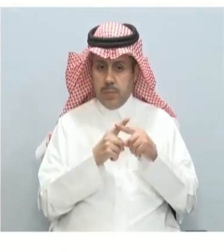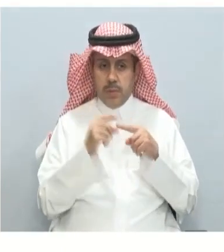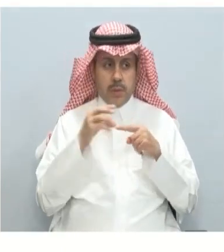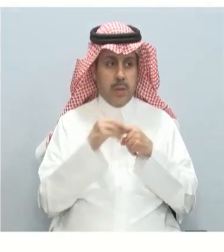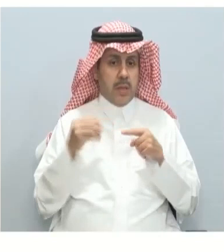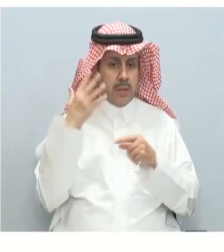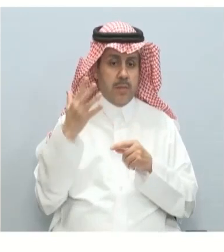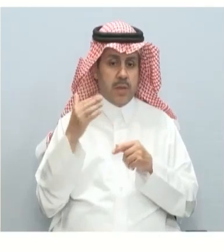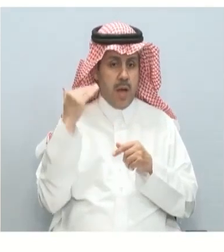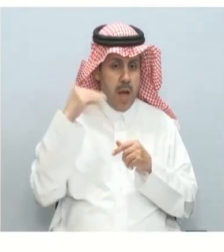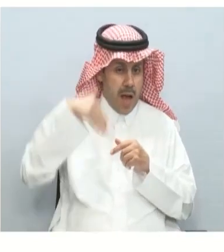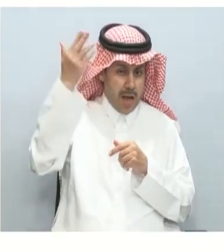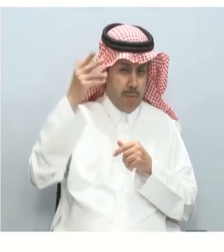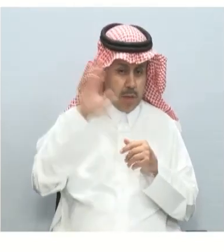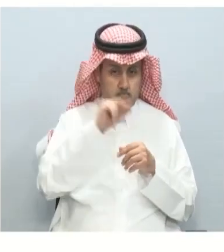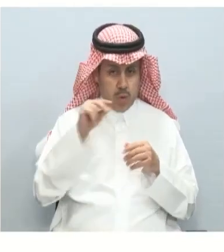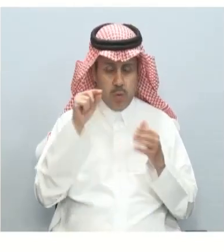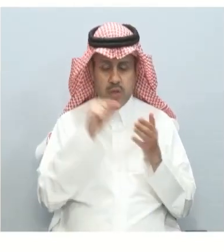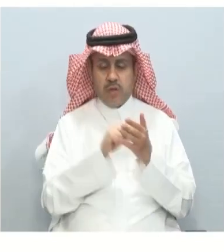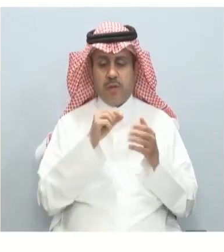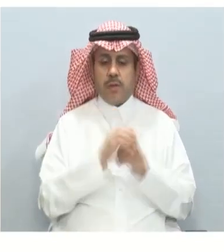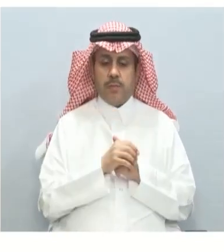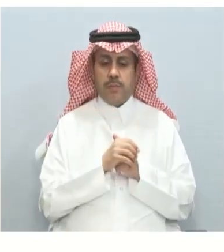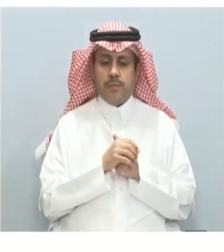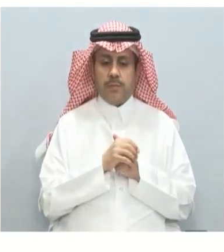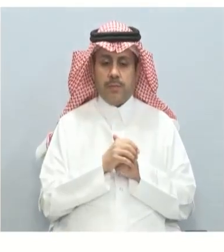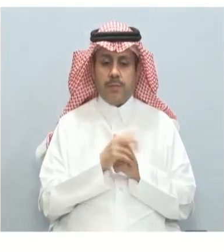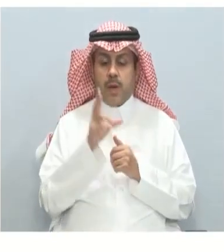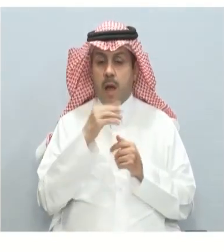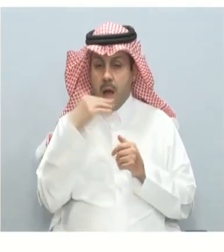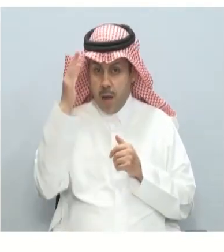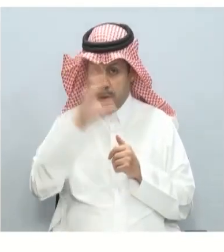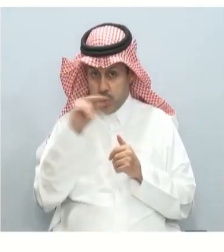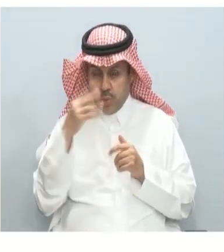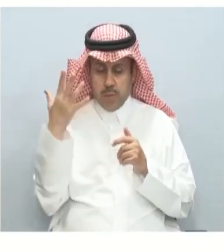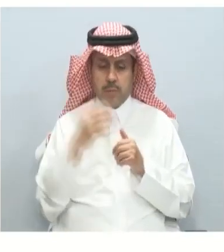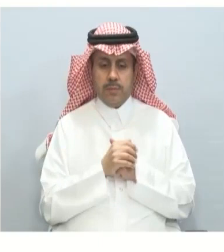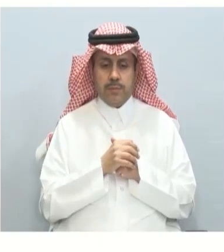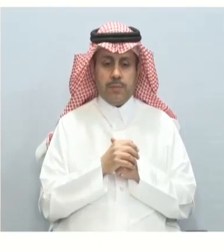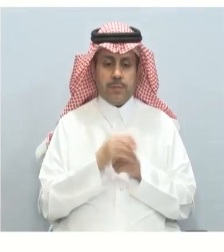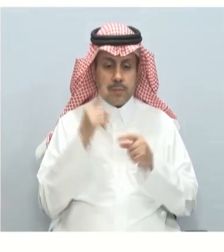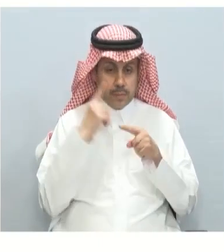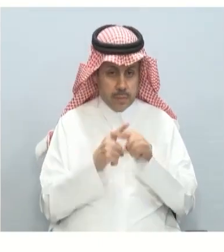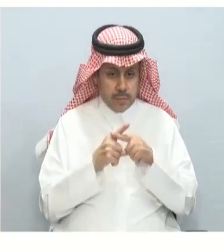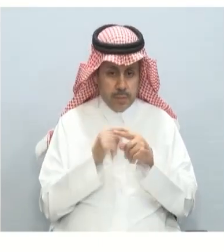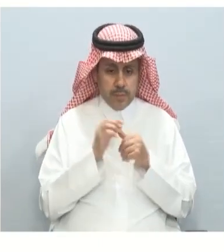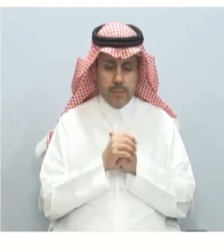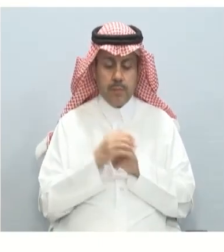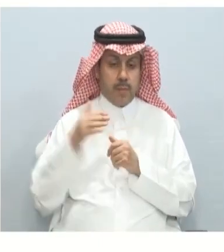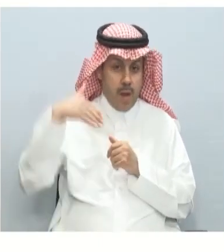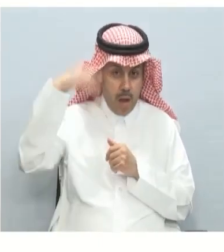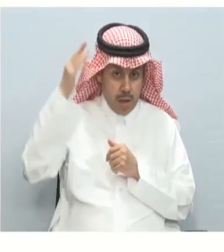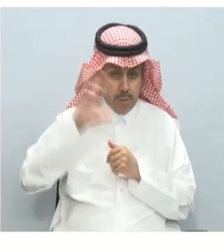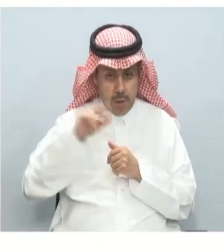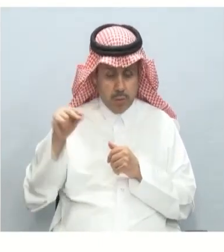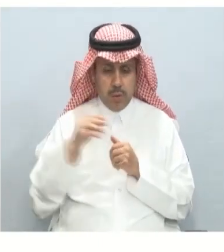من او يساوي صفر يعني اكس اكبر او يساوي خ يعني كل اكس بحيث ان اكس اكبر من